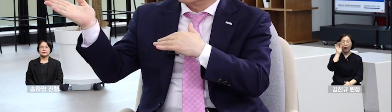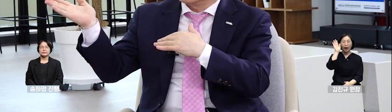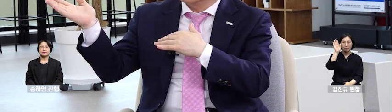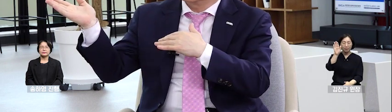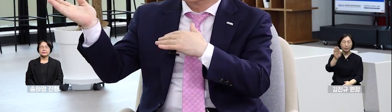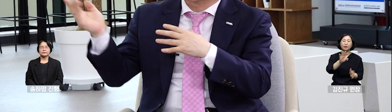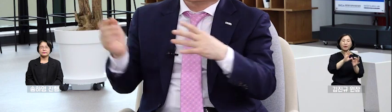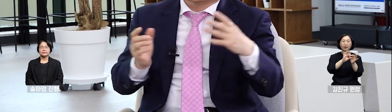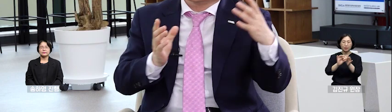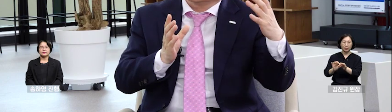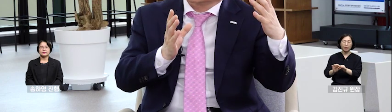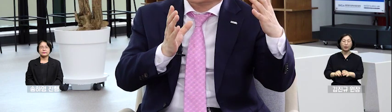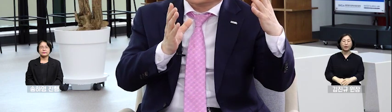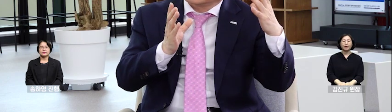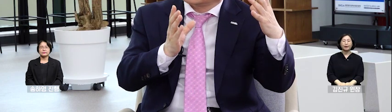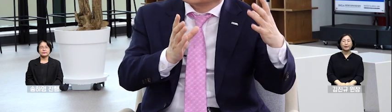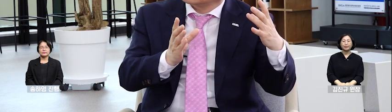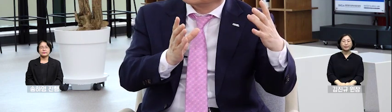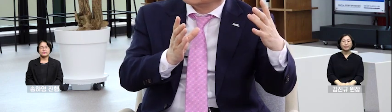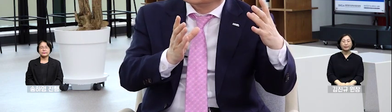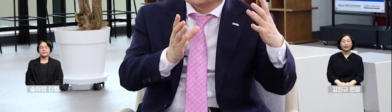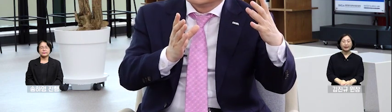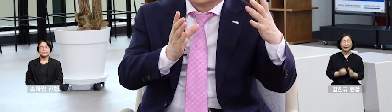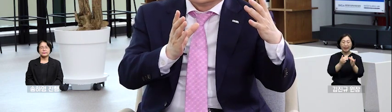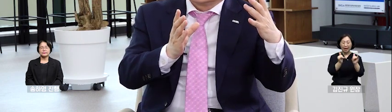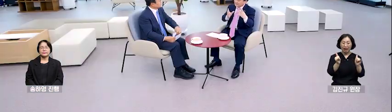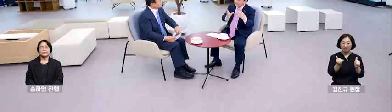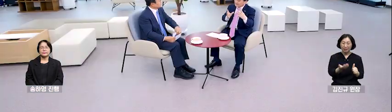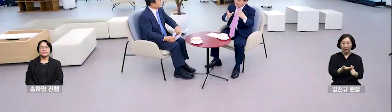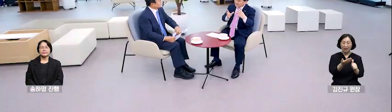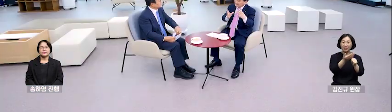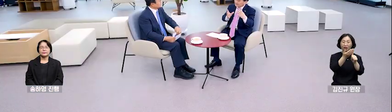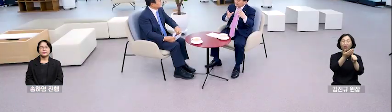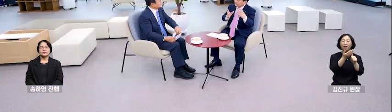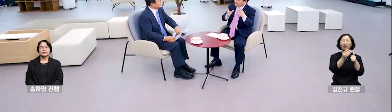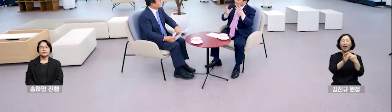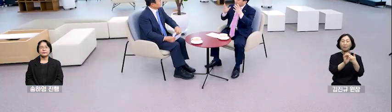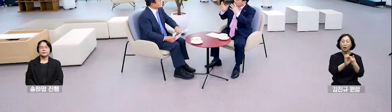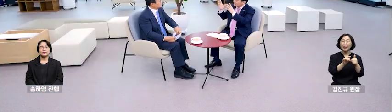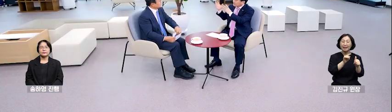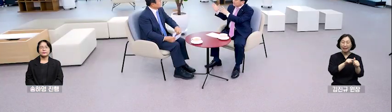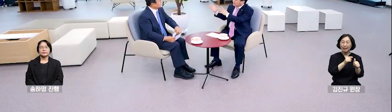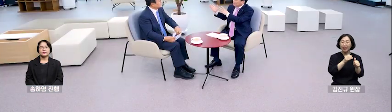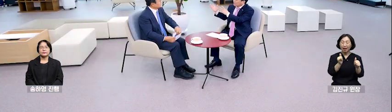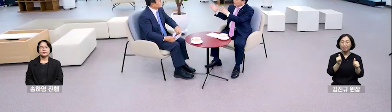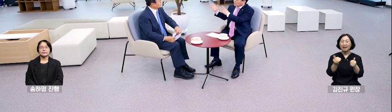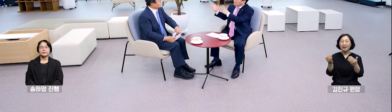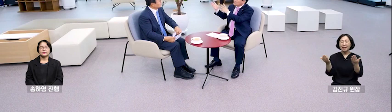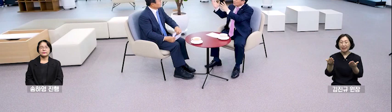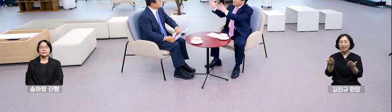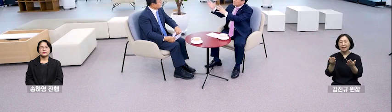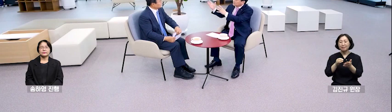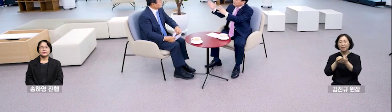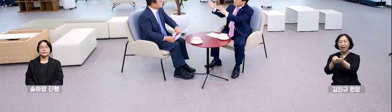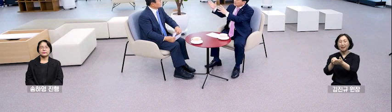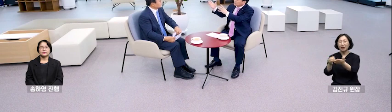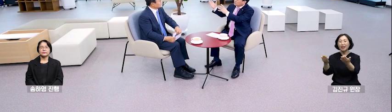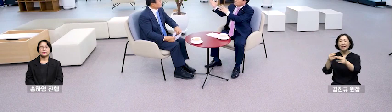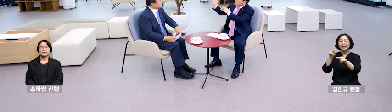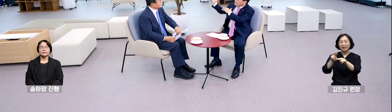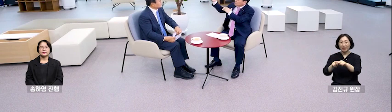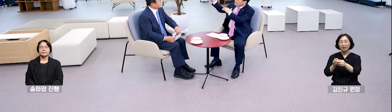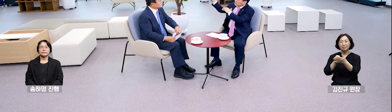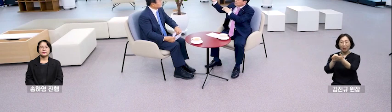그 능으로 진행할 거예요 저희가 이제 궁극적으로 인재를 양성 하면 그 인재들이 일자리를 얻고 또는 창업을 해서